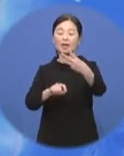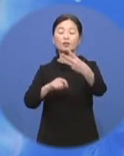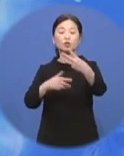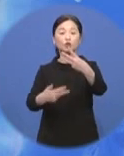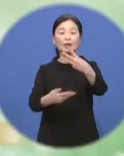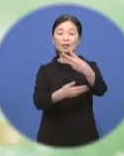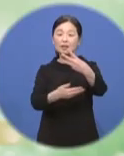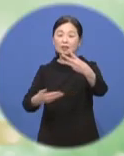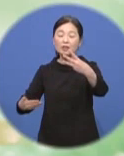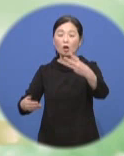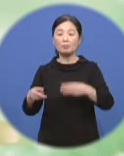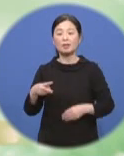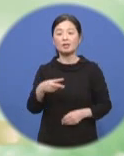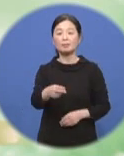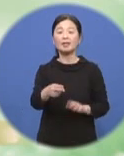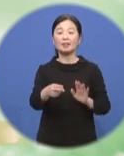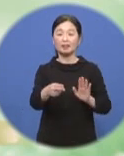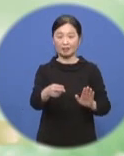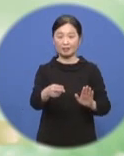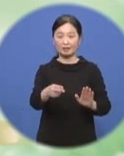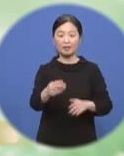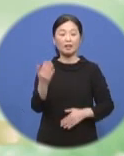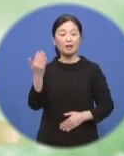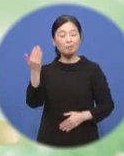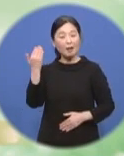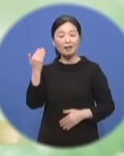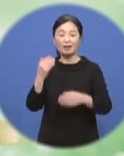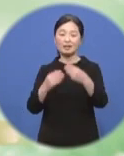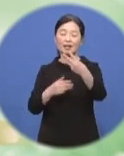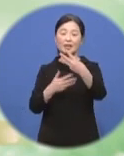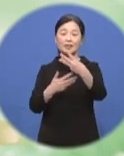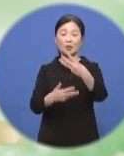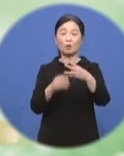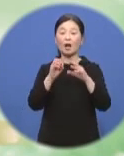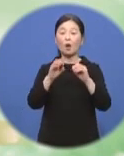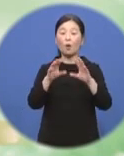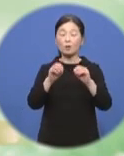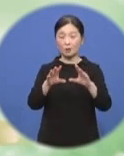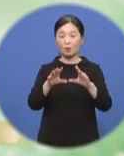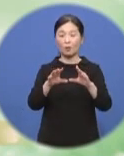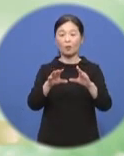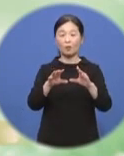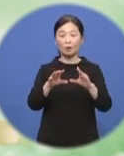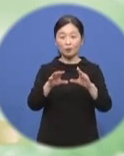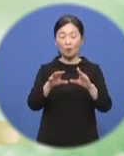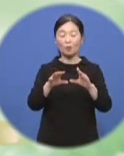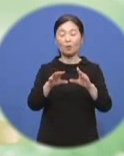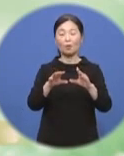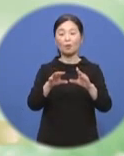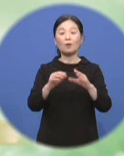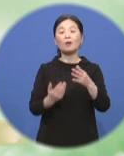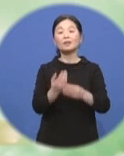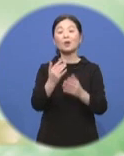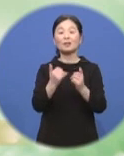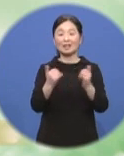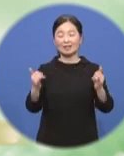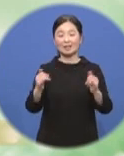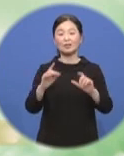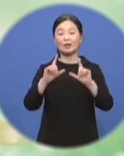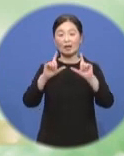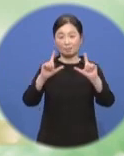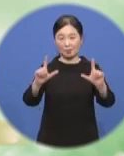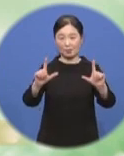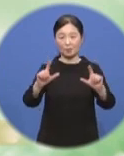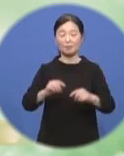必着です。では3月8日放送分のプレゼント、梅塩と七味唐辛子の当選者の発表です